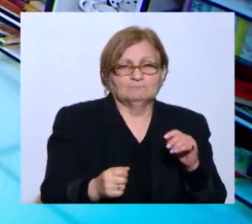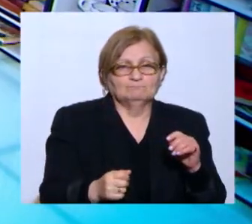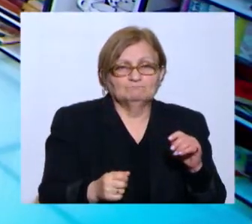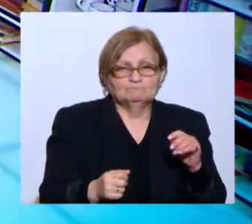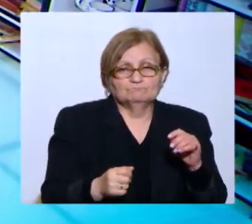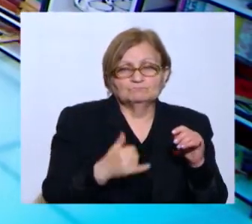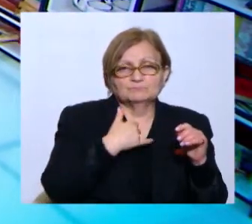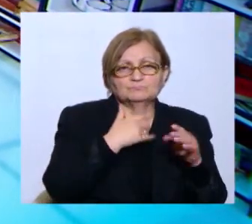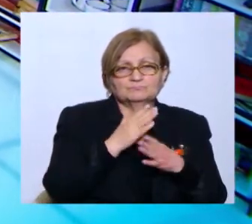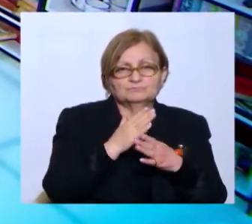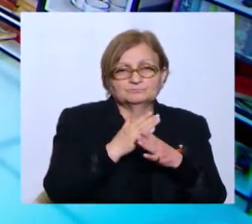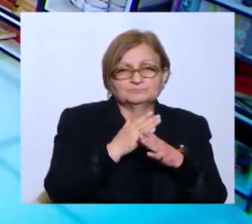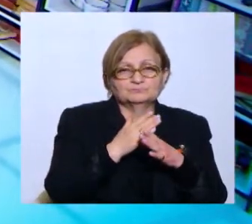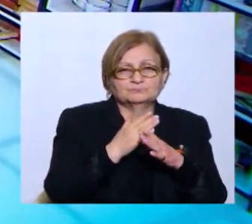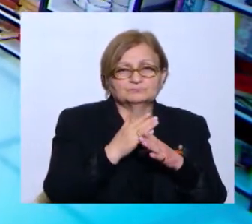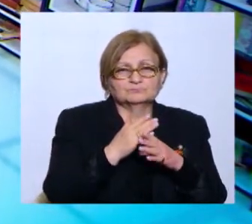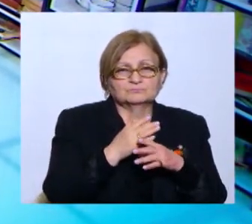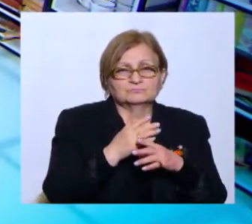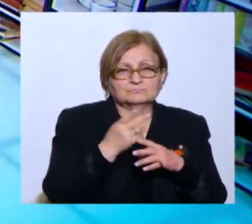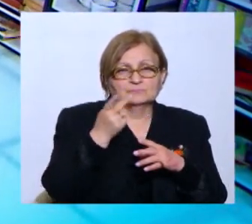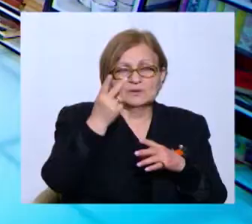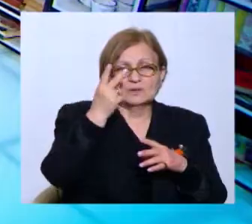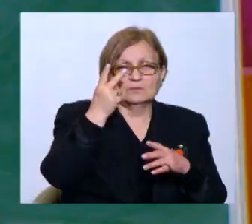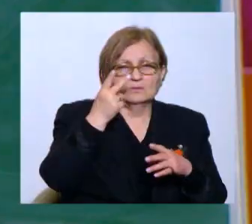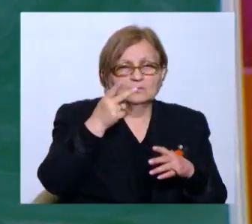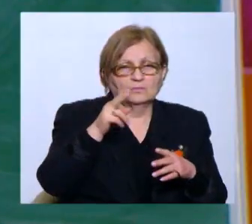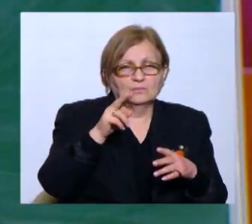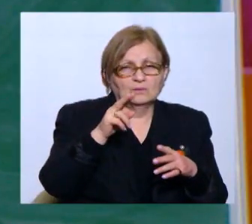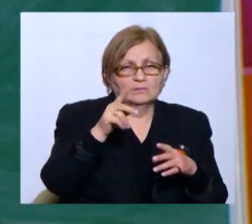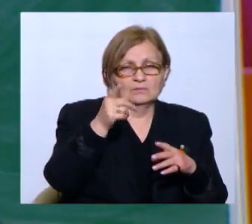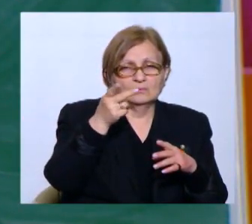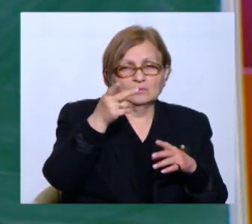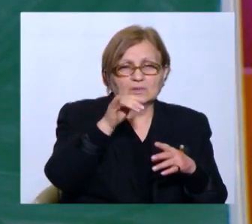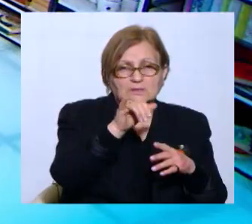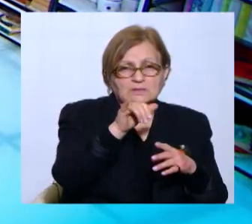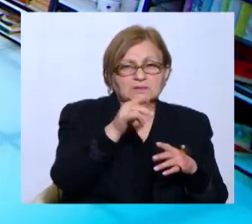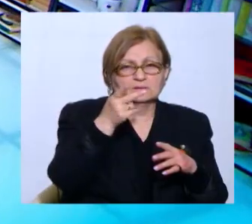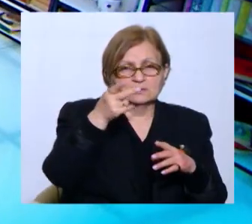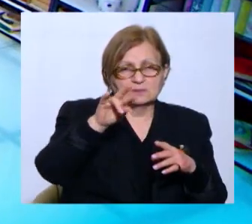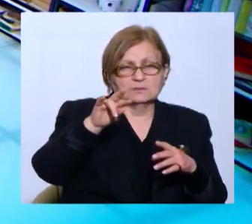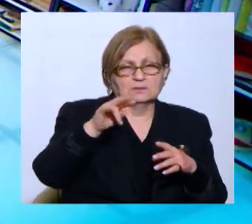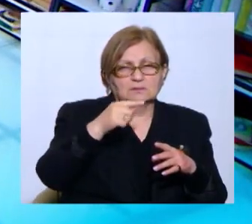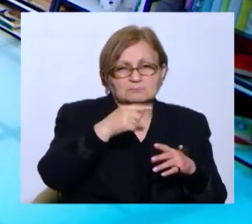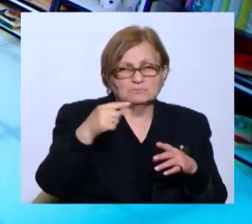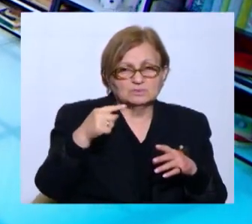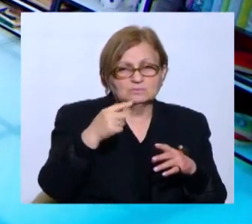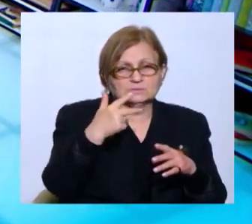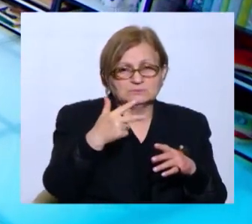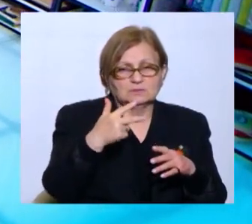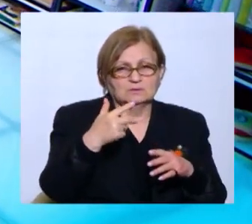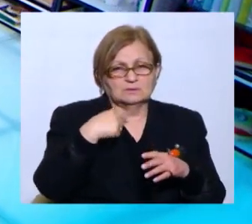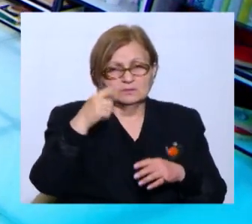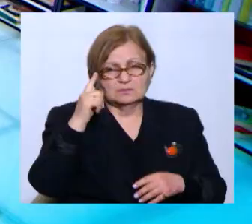ჩვენ გვაქვს ეს არის 2 ხარისხად x-ი, ხო? ეს არის y-ი, ანუ იგივე 2 ხარისხად x-ი. 2 ხარისხად -3, ვიცით